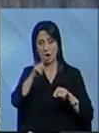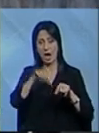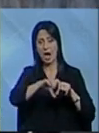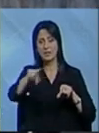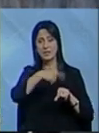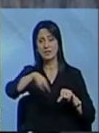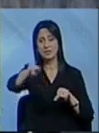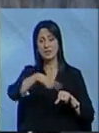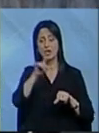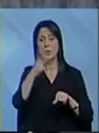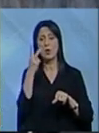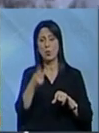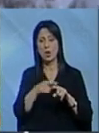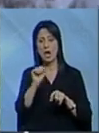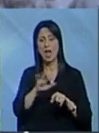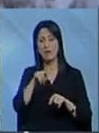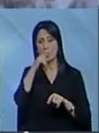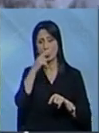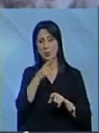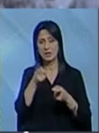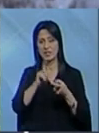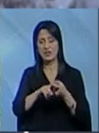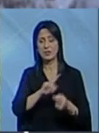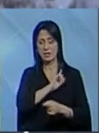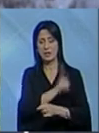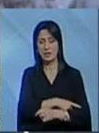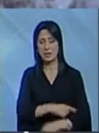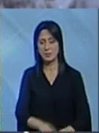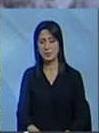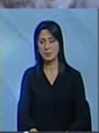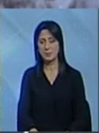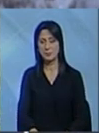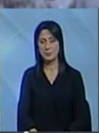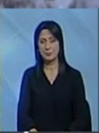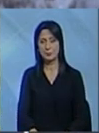გასადენიმილი მშენებლობას ითვალისწინებს, ევროპაში რუსეთის გავლენას გააძლიერებს.